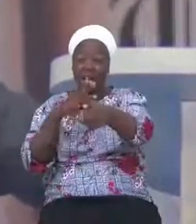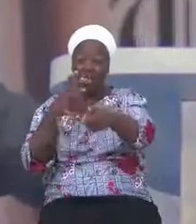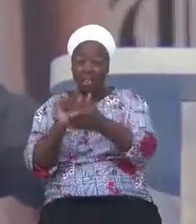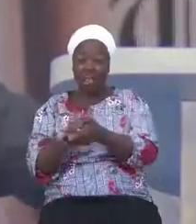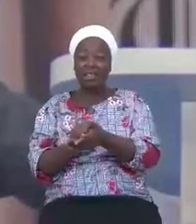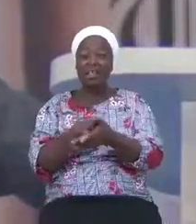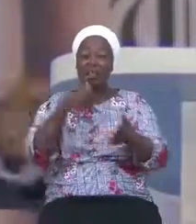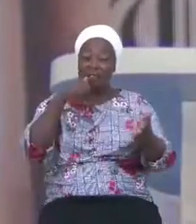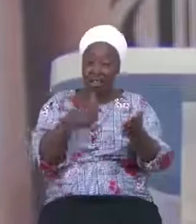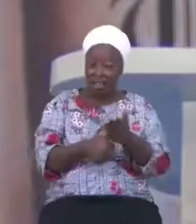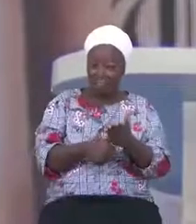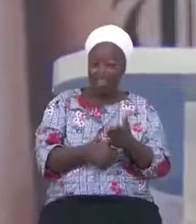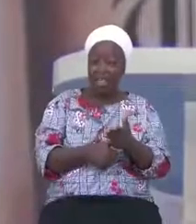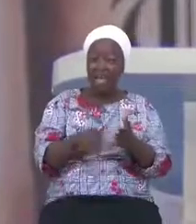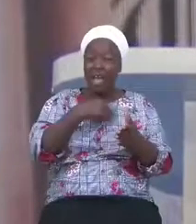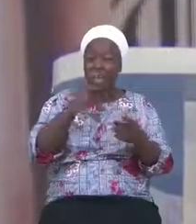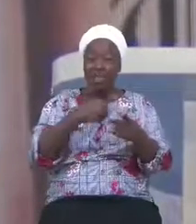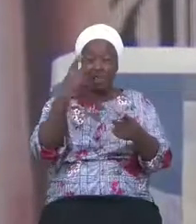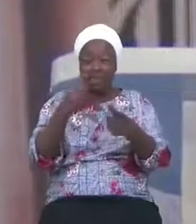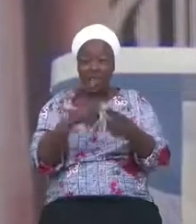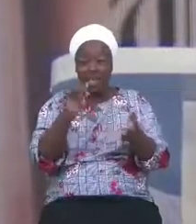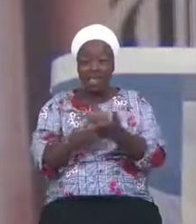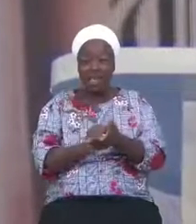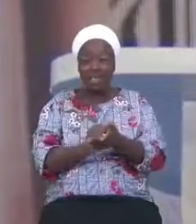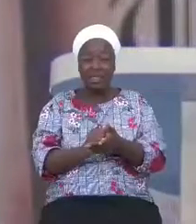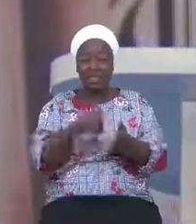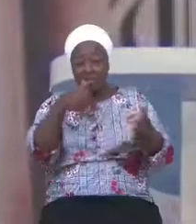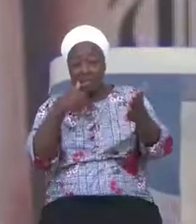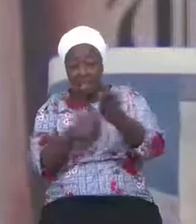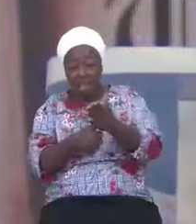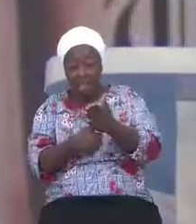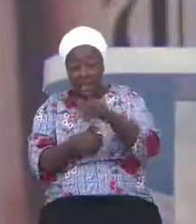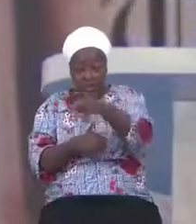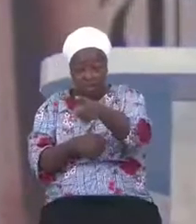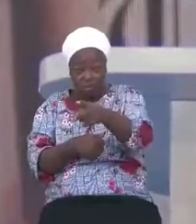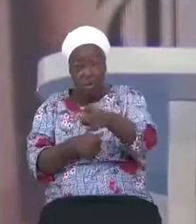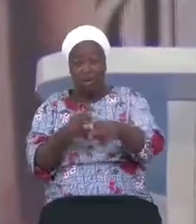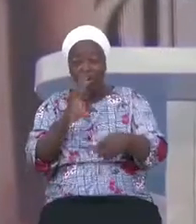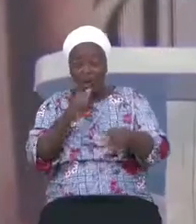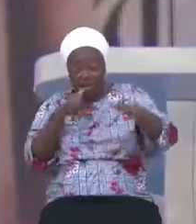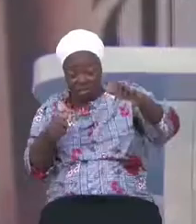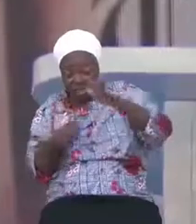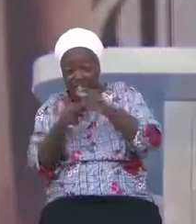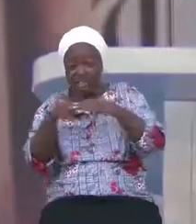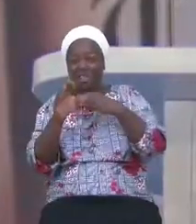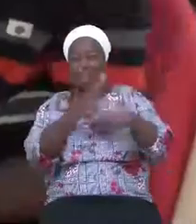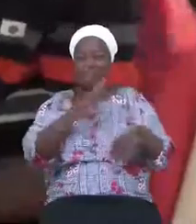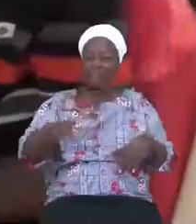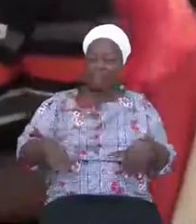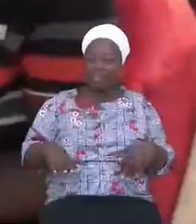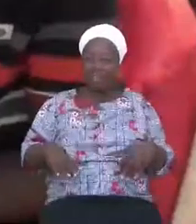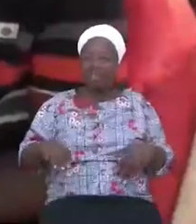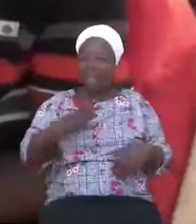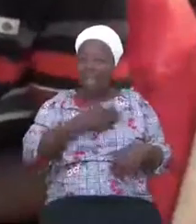lettre. Et cette lettre, toi, tu es caché en Christ,